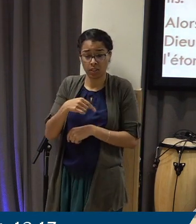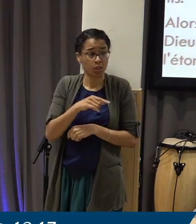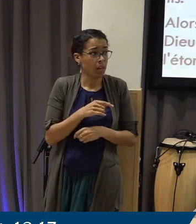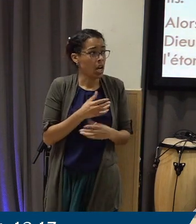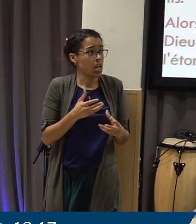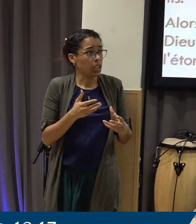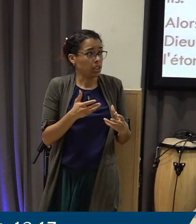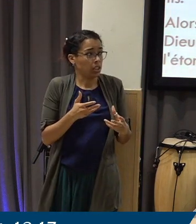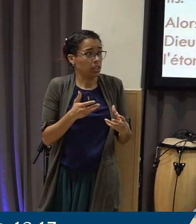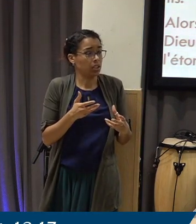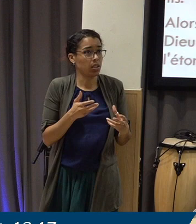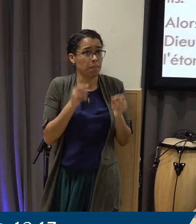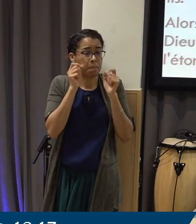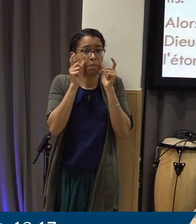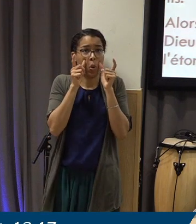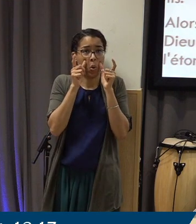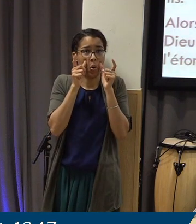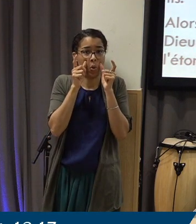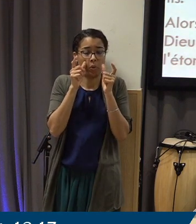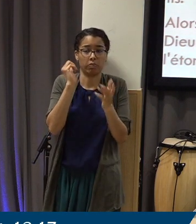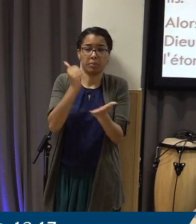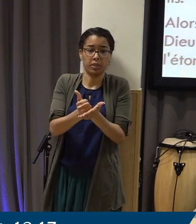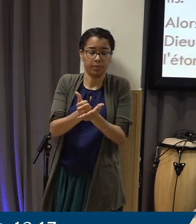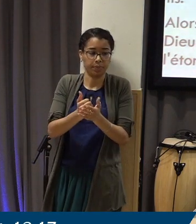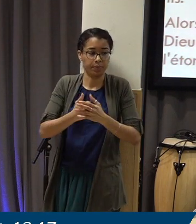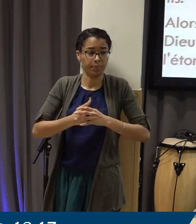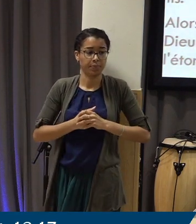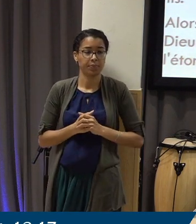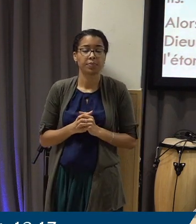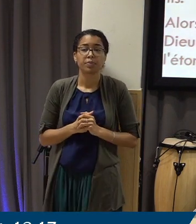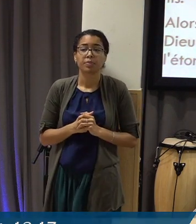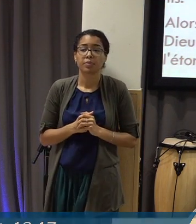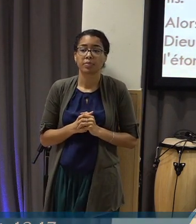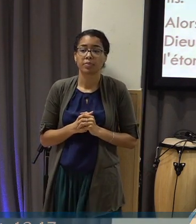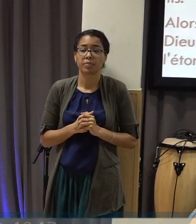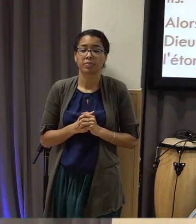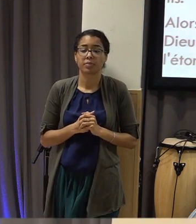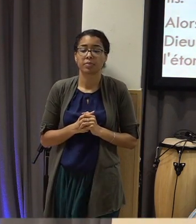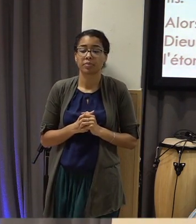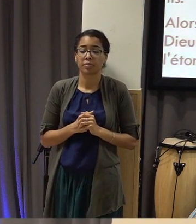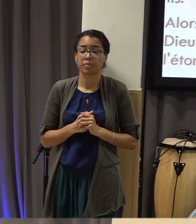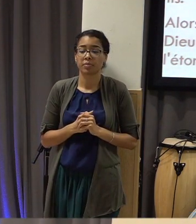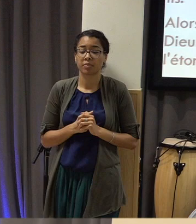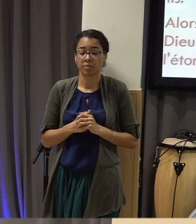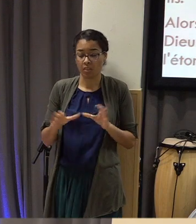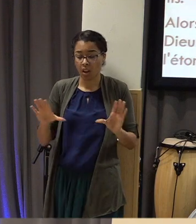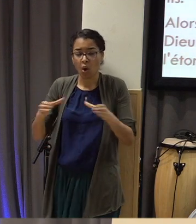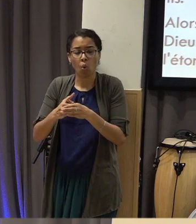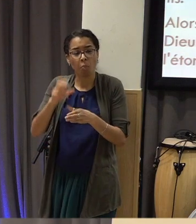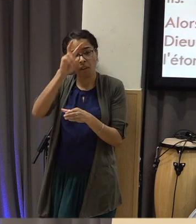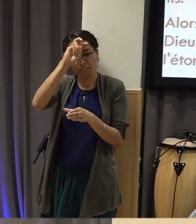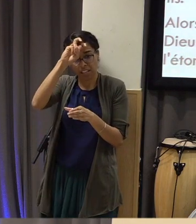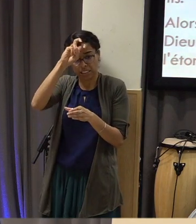égard dans l'étonnement. Amen. Alors les pharisiens, c'est un groupe religieux